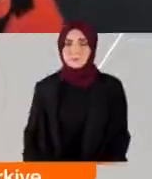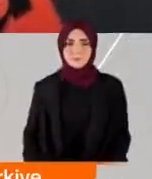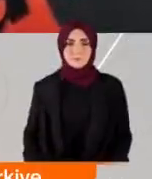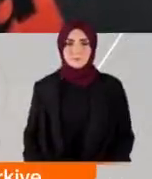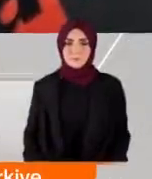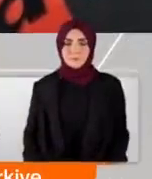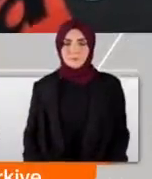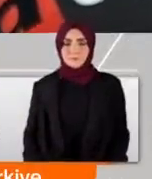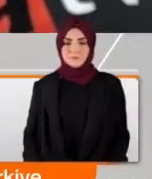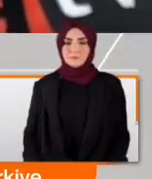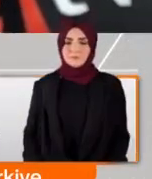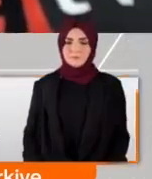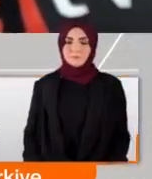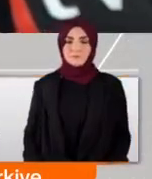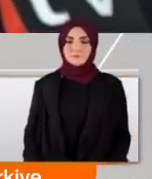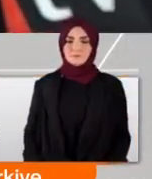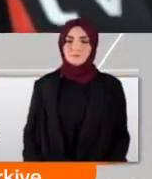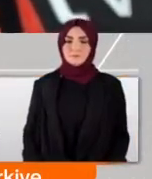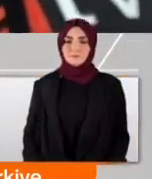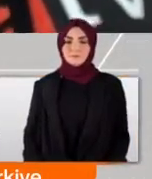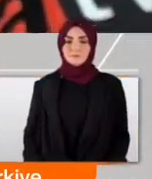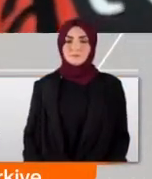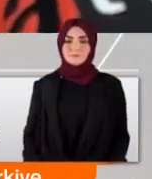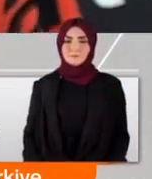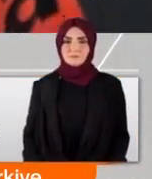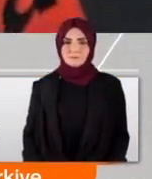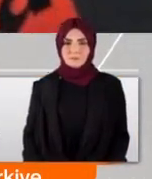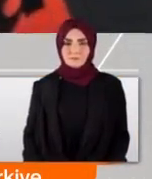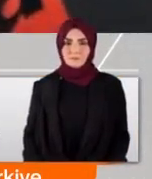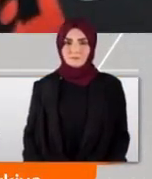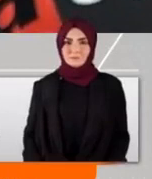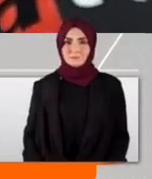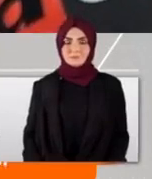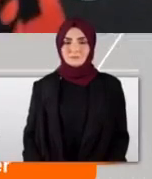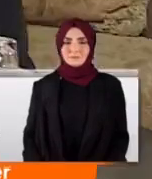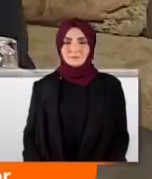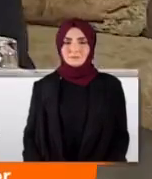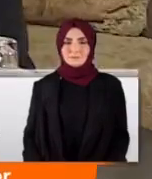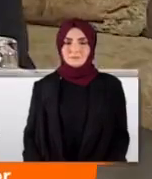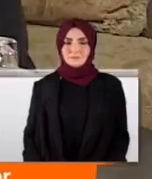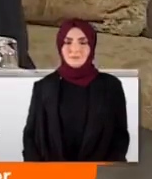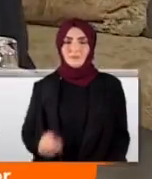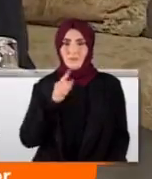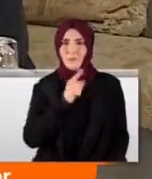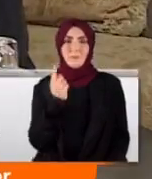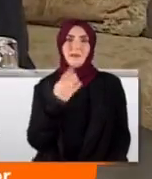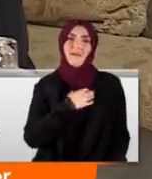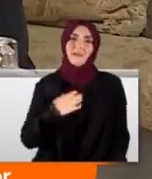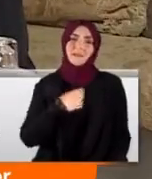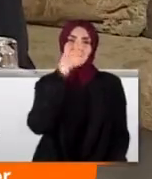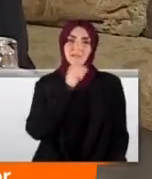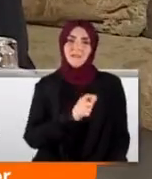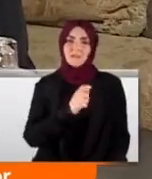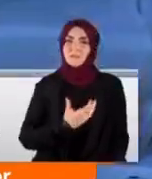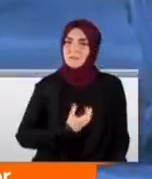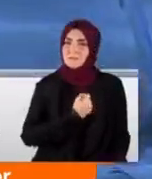Tamam anne. Nereye gitsem içimden çıkmıyorsun yavrum. İki oğlum var, sen de gel yavrum ne olursun. O bir anne. Acısı 40